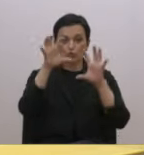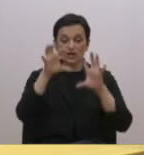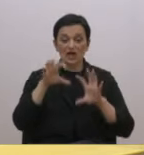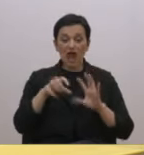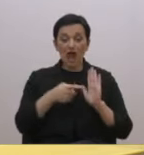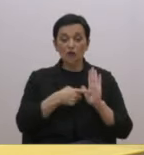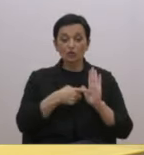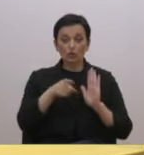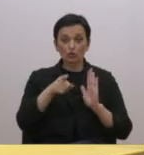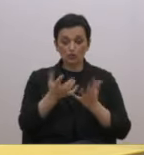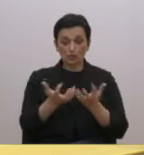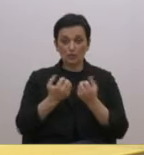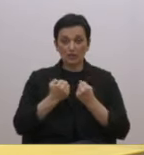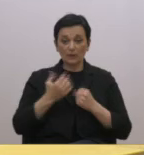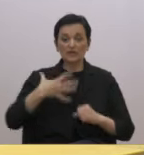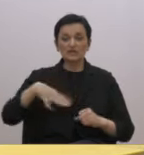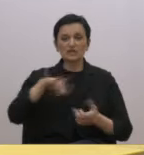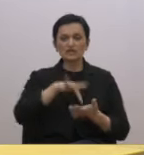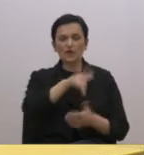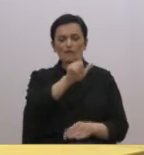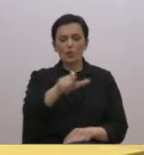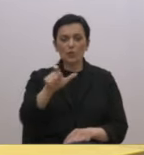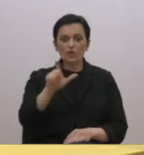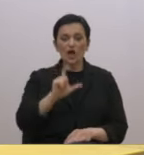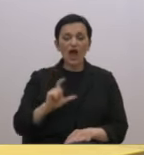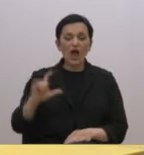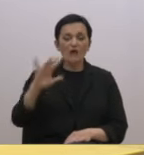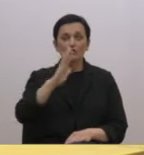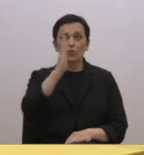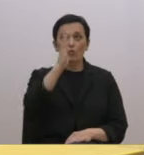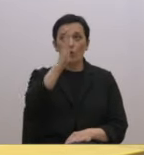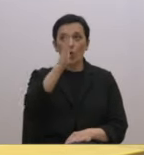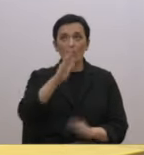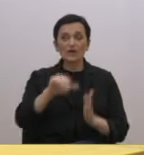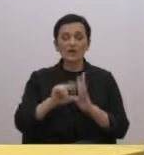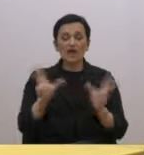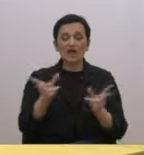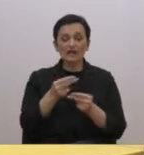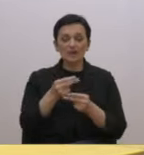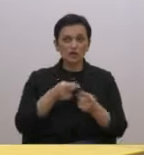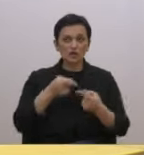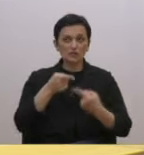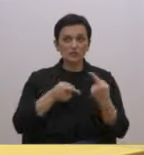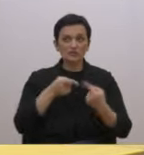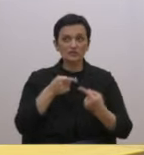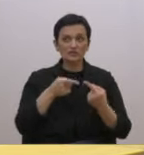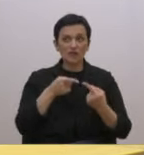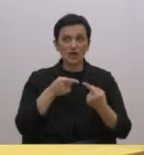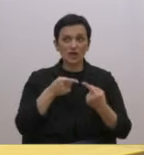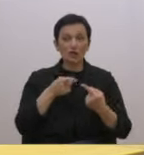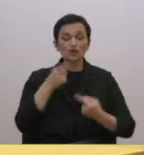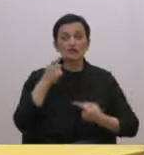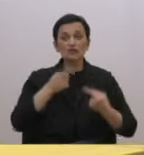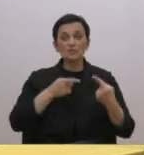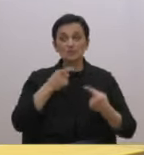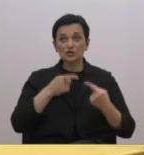მიღებისთვის, საქართველოს მოქალაქეები ევროპული მომავლის გადასარჩენად იბრძვიან.